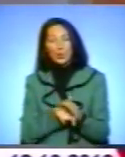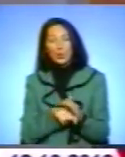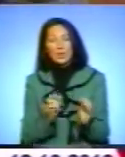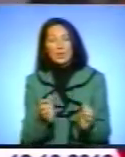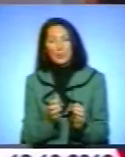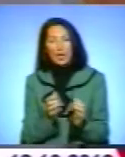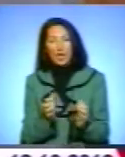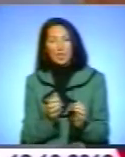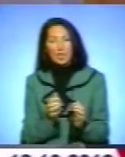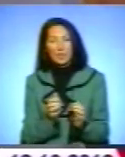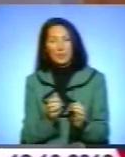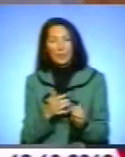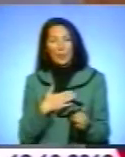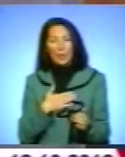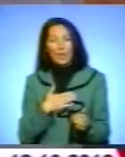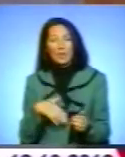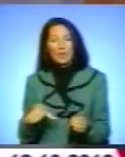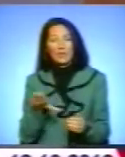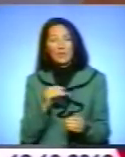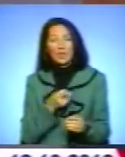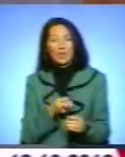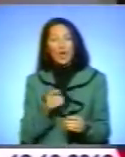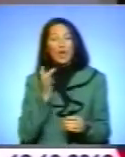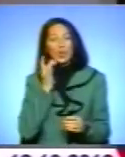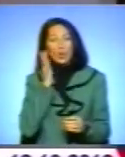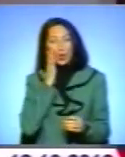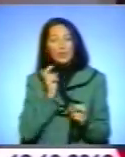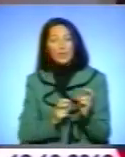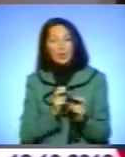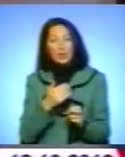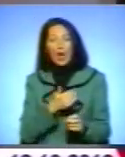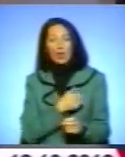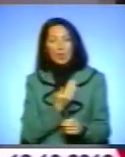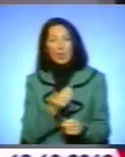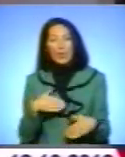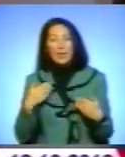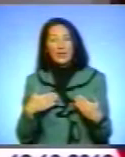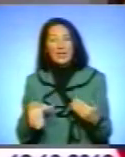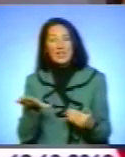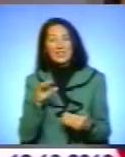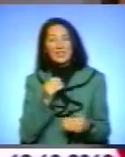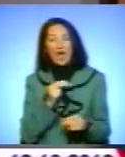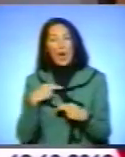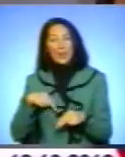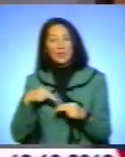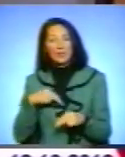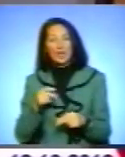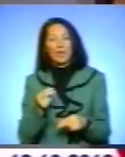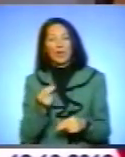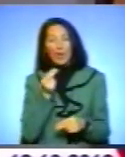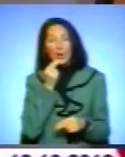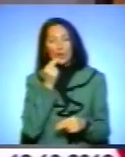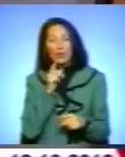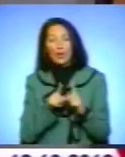зберегли ми всі цукрові заводи. Я би хотів привітати всіх працівників харчової